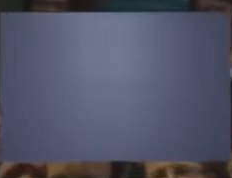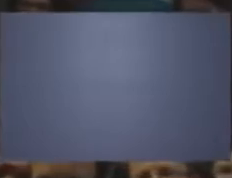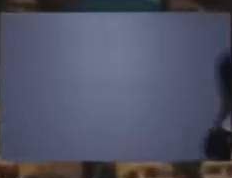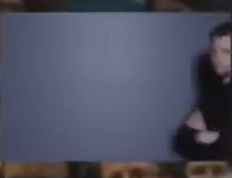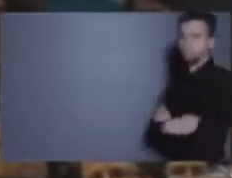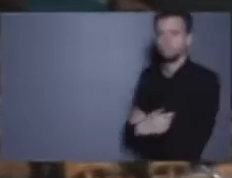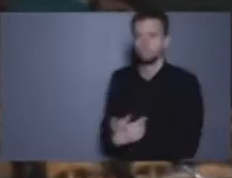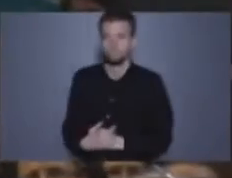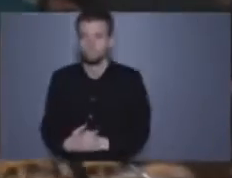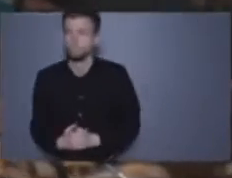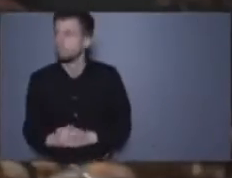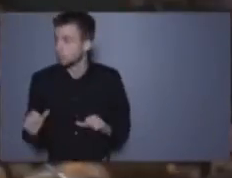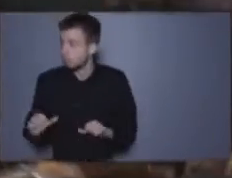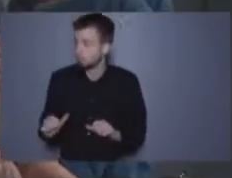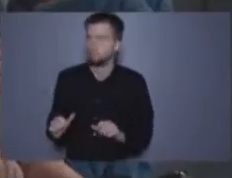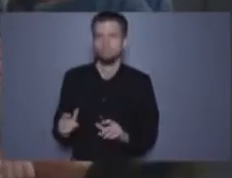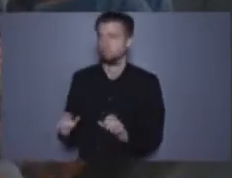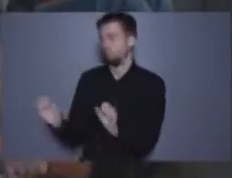D'accord.